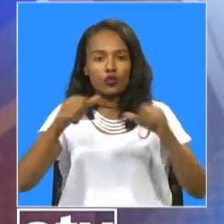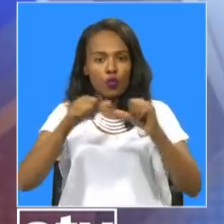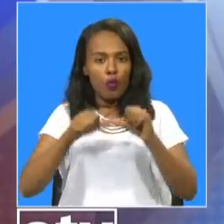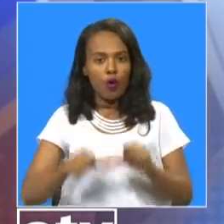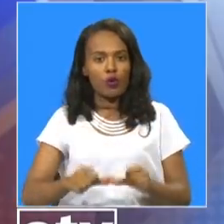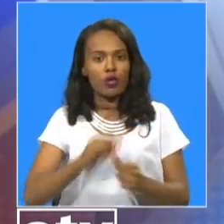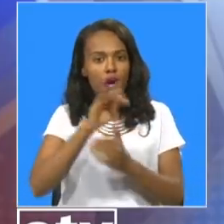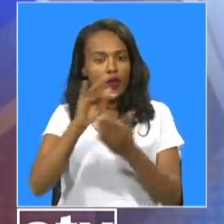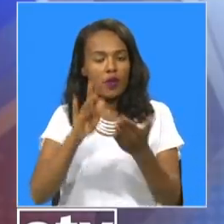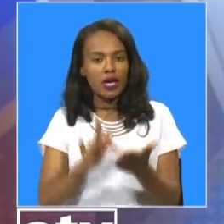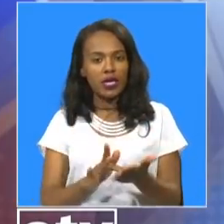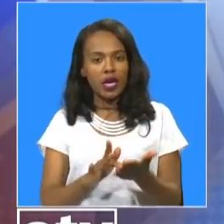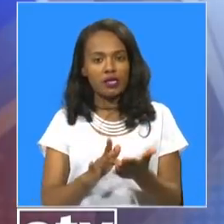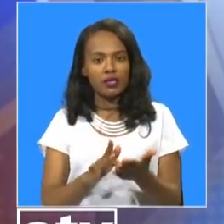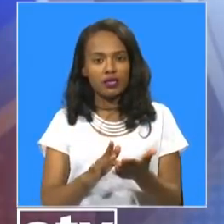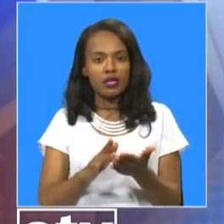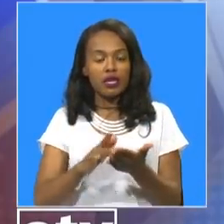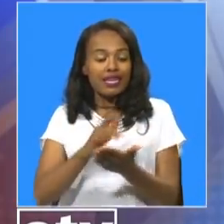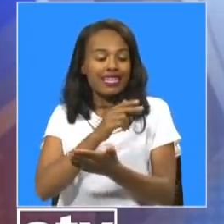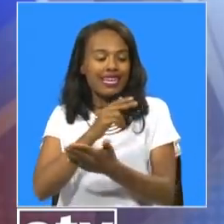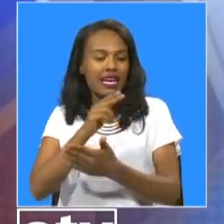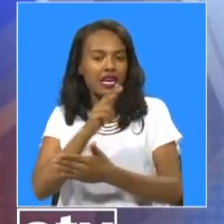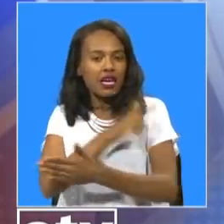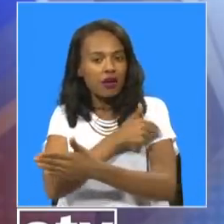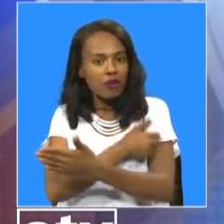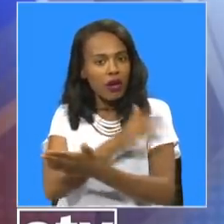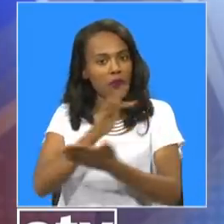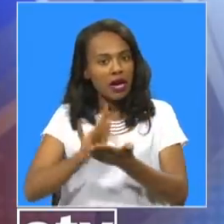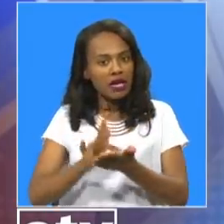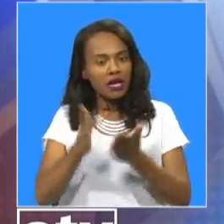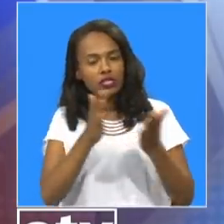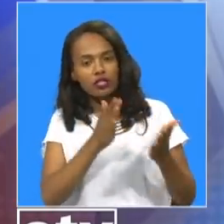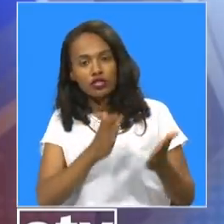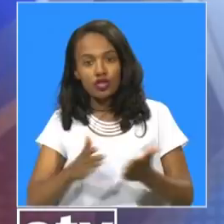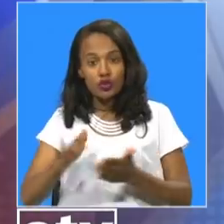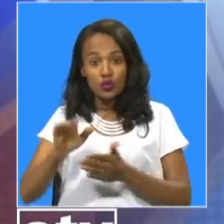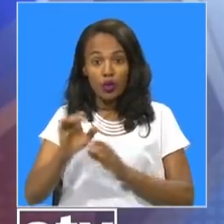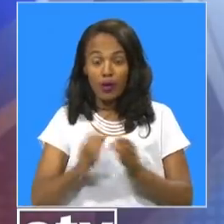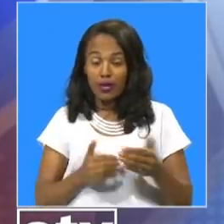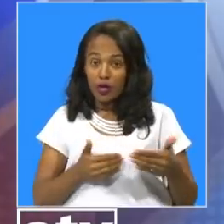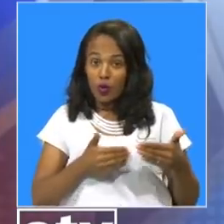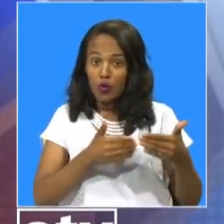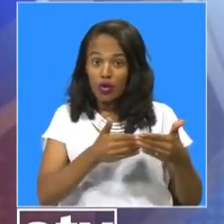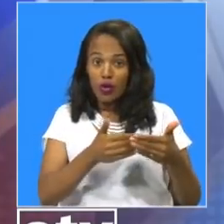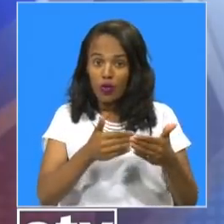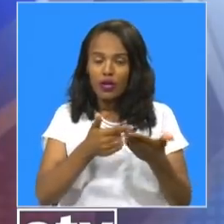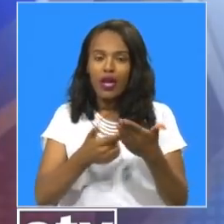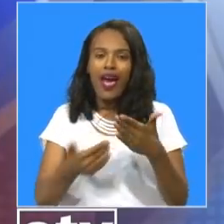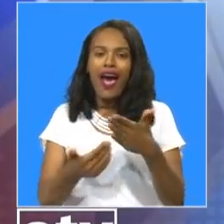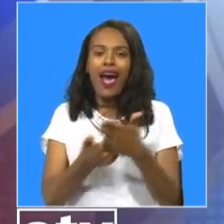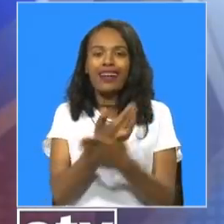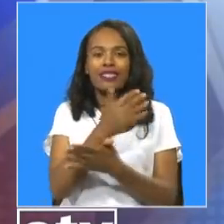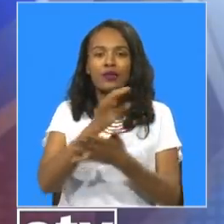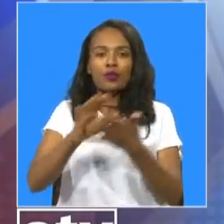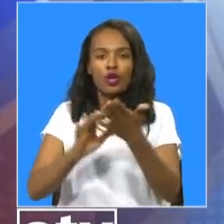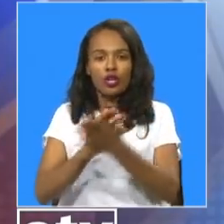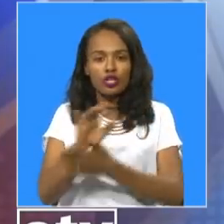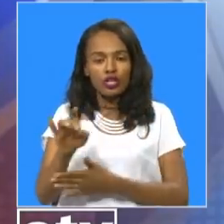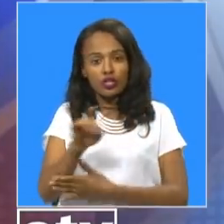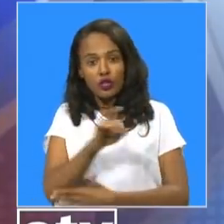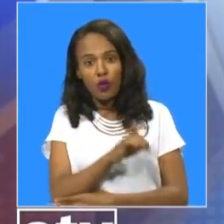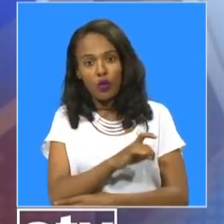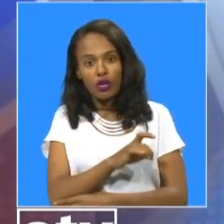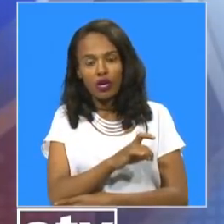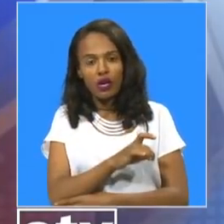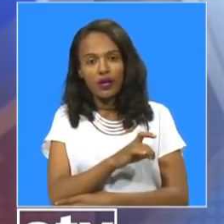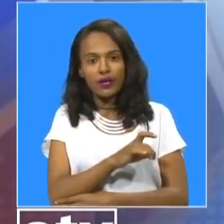ማቆያ ማዕከላትን እንደዚሁም የሕክምና ማዕከላትን ዝግጁ የማድረግ ጎን ለጎን እንግዲህ ይሄ አዲስም ወረርሽኝ ከመሆኑ አኳያ